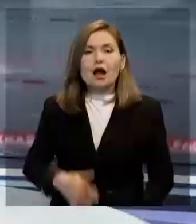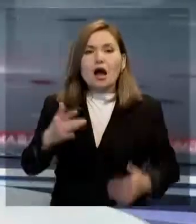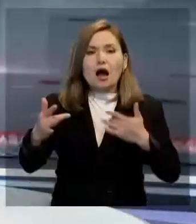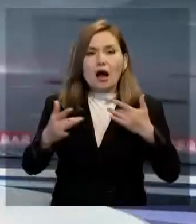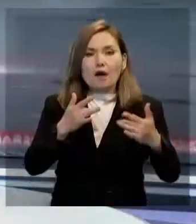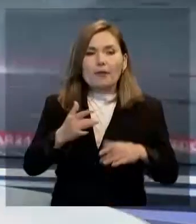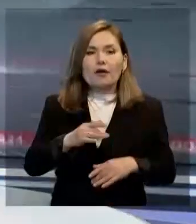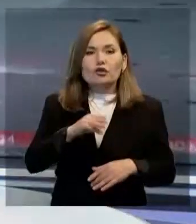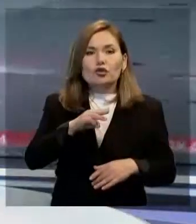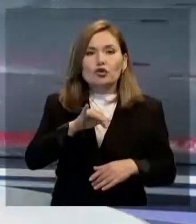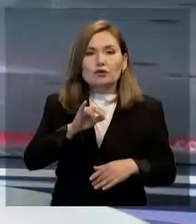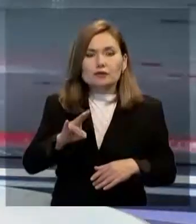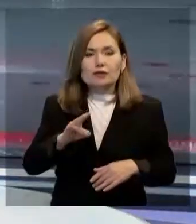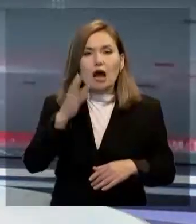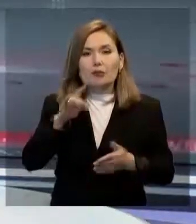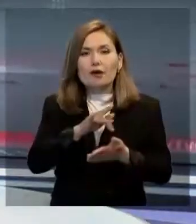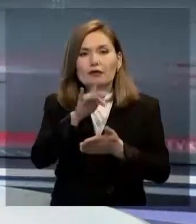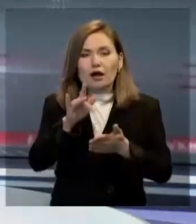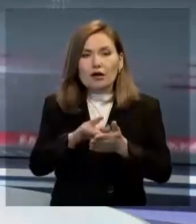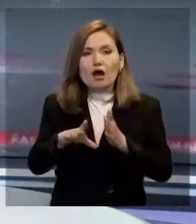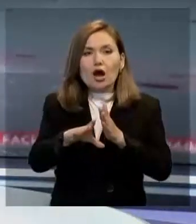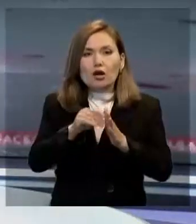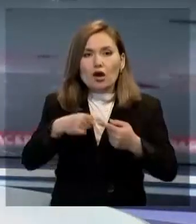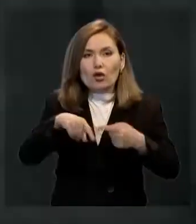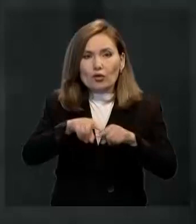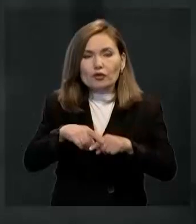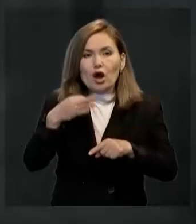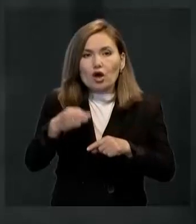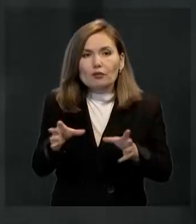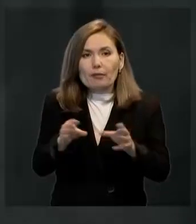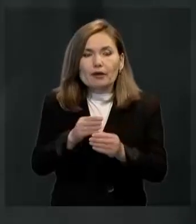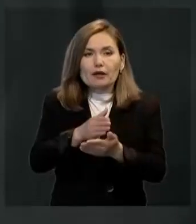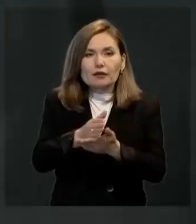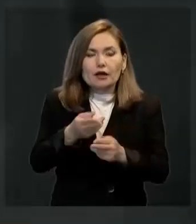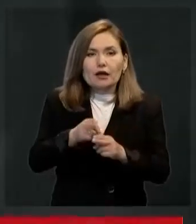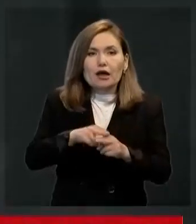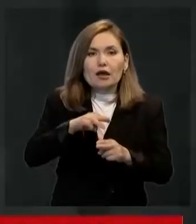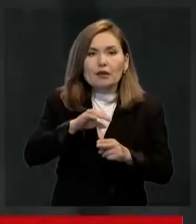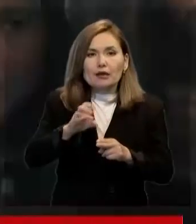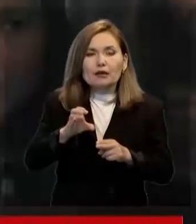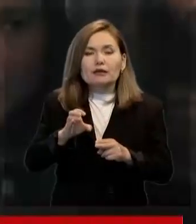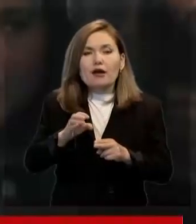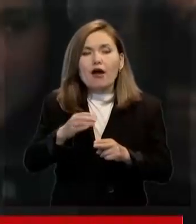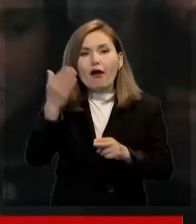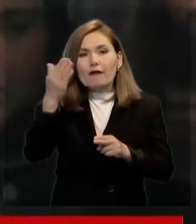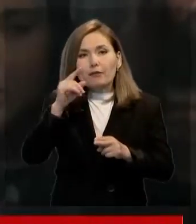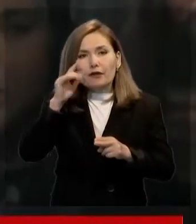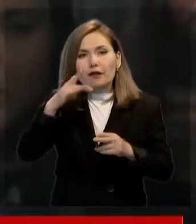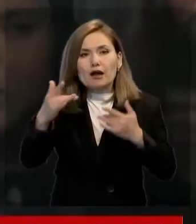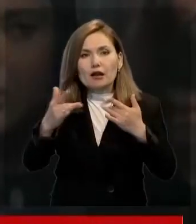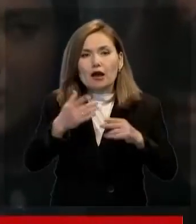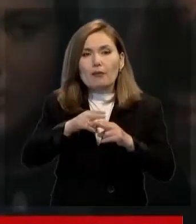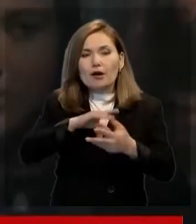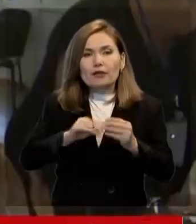Актриса Альмира Турсун да Алматыдагы референдум участкасына улуу менен келди. Көрөрменге Тамирис фильм аркылы танылган актриса көркөм фильмден